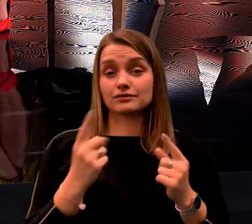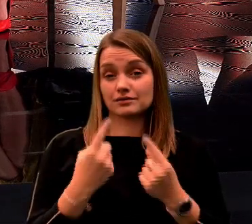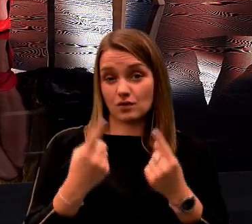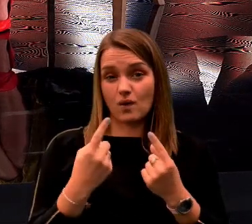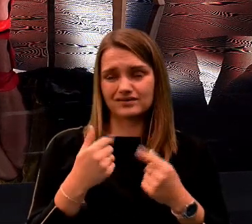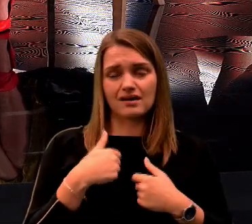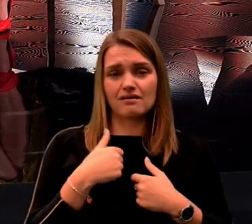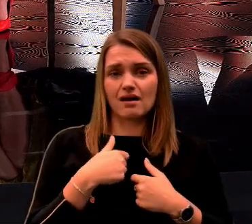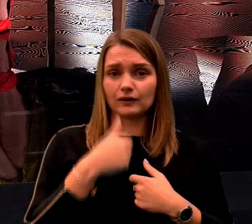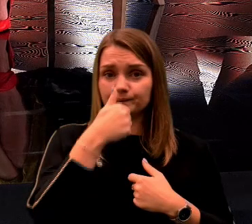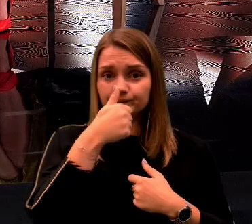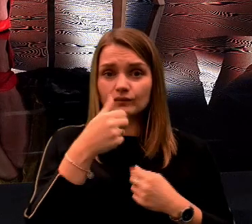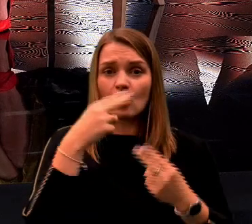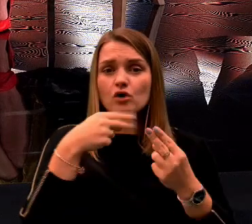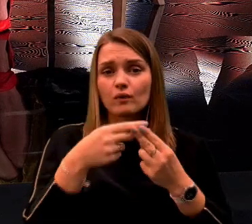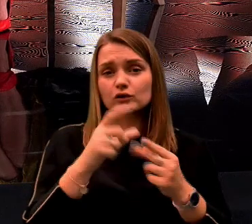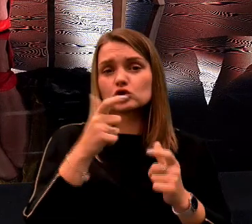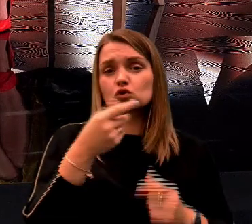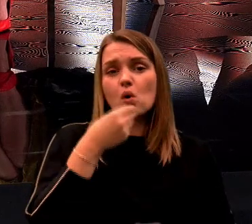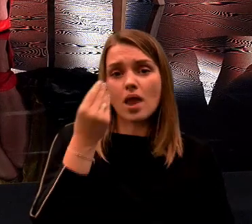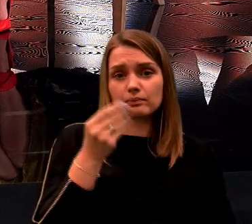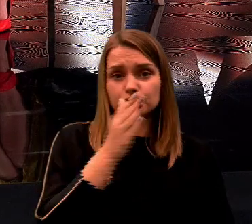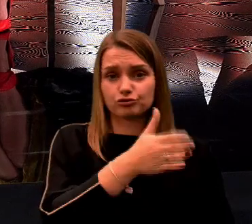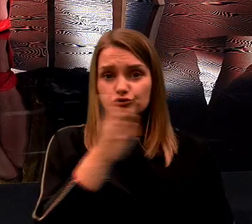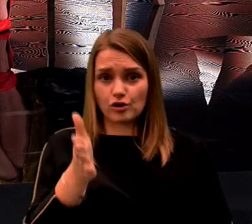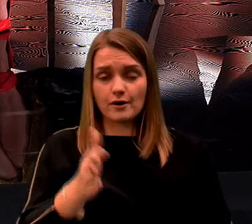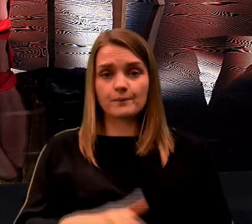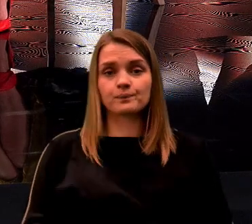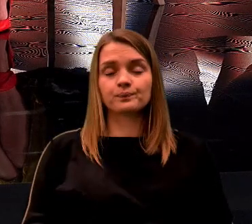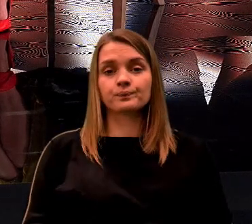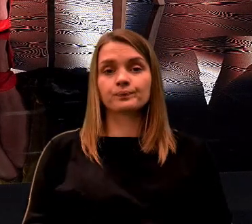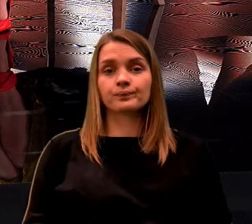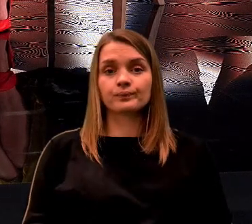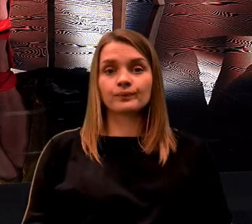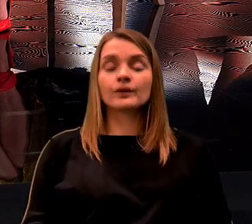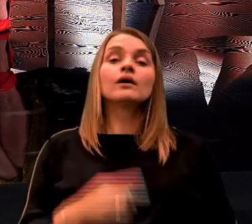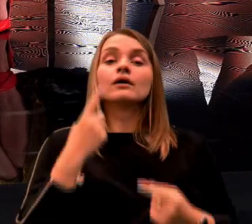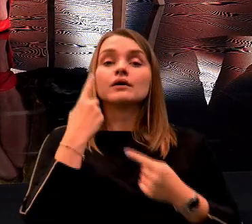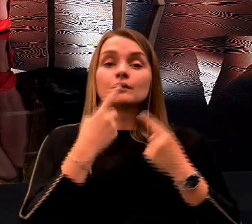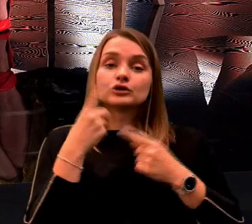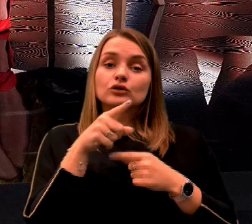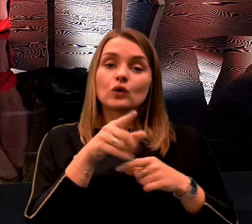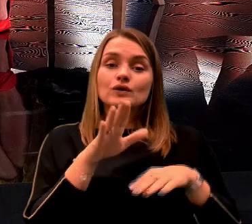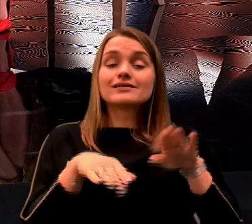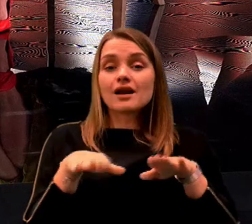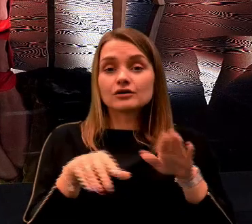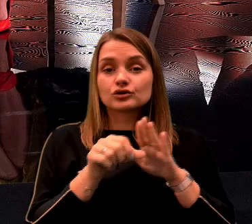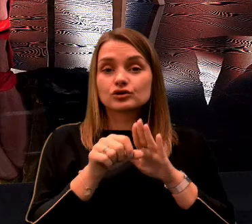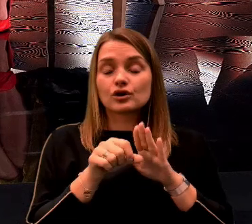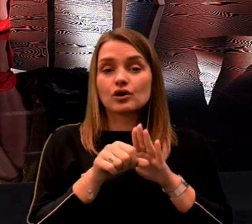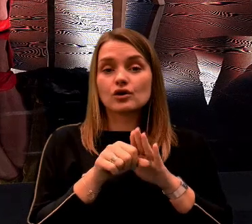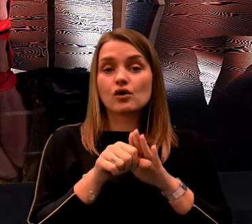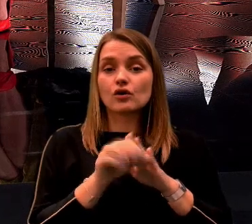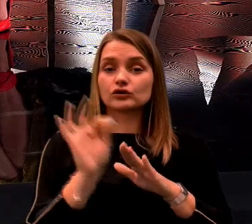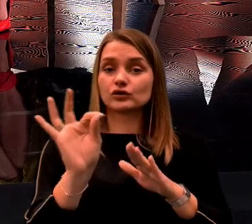jestem w stanie odpowiedzieć, co jest lepsze, bo to wszystko zależy. I myślę sobie, że to powinno zależeć z twojej